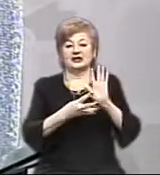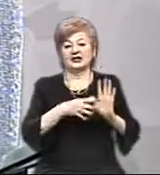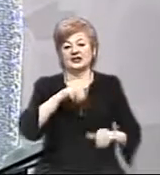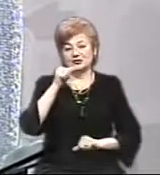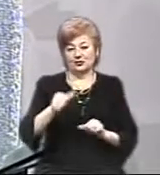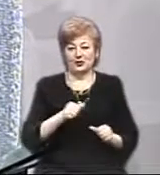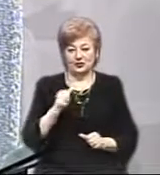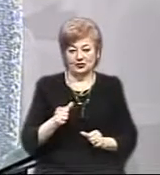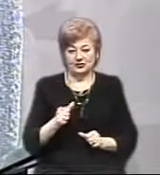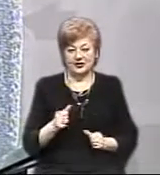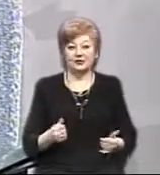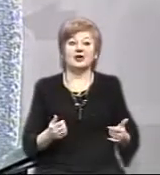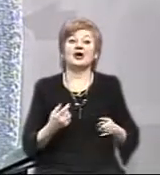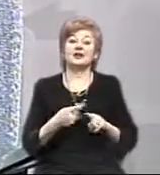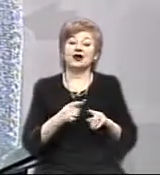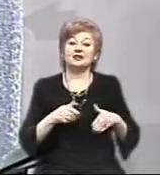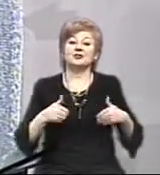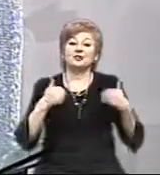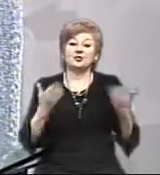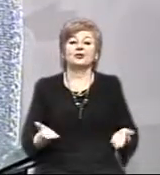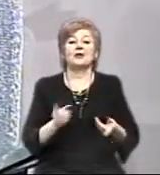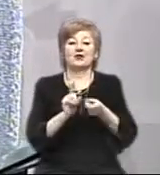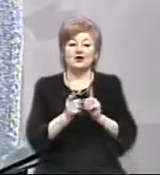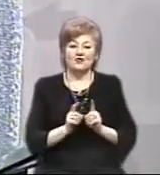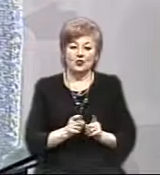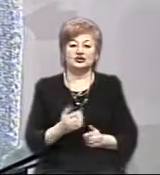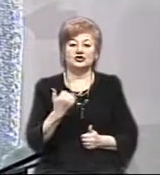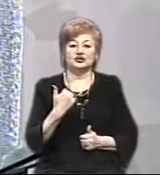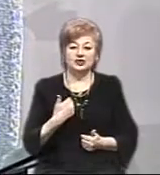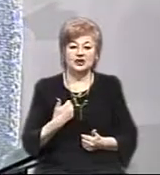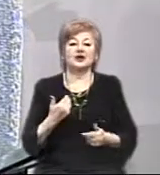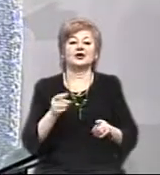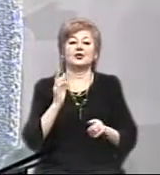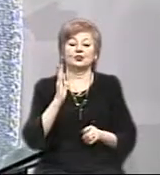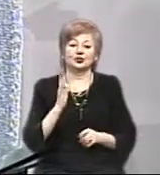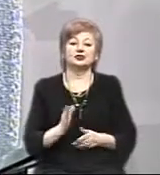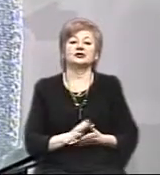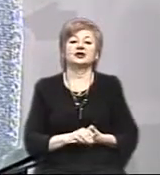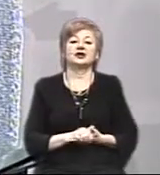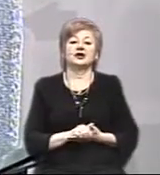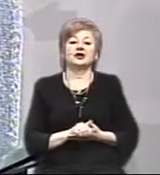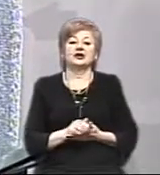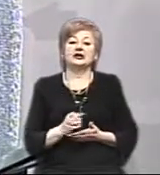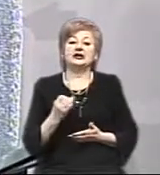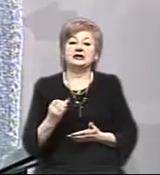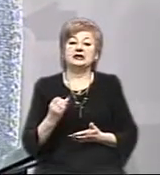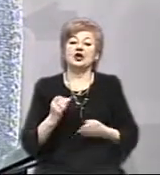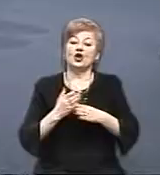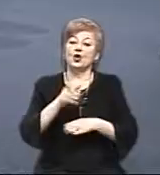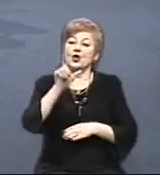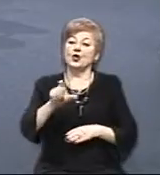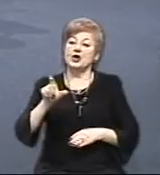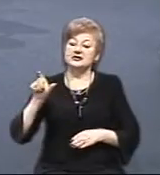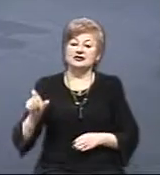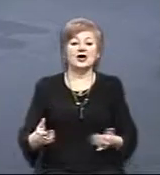2019 році. Цього зичимо і Галині Воротніковій, яка сьогодні здійснюватиме сурдопереклад нашої програми, і гостям